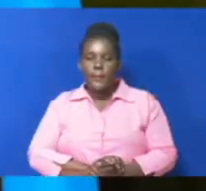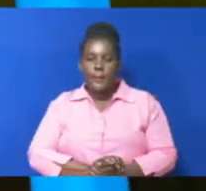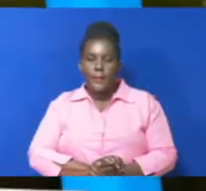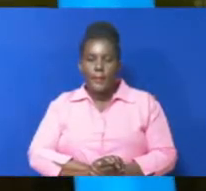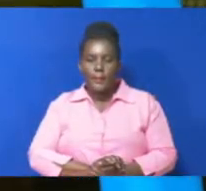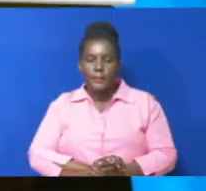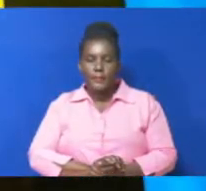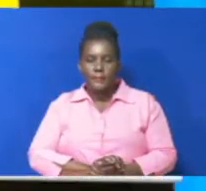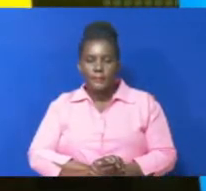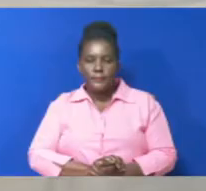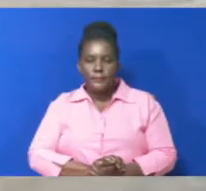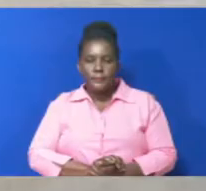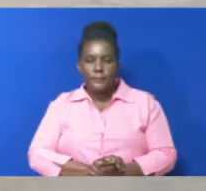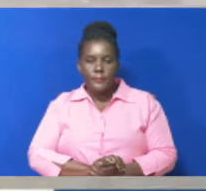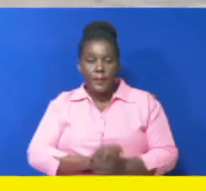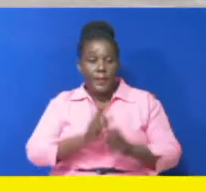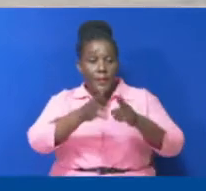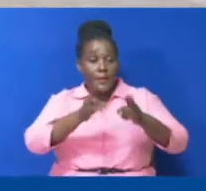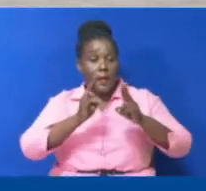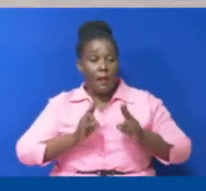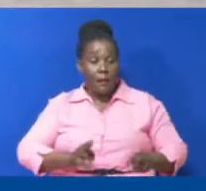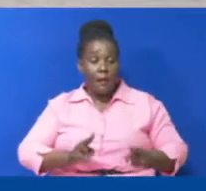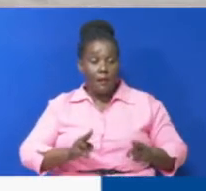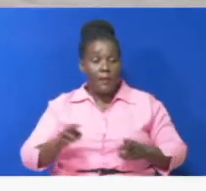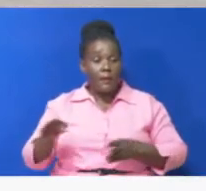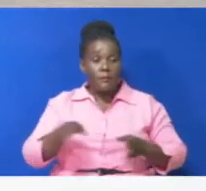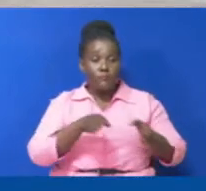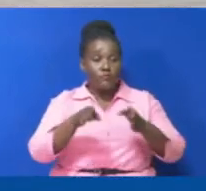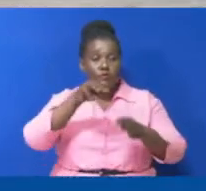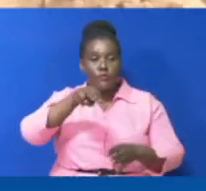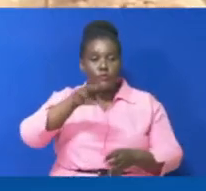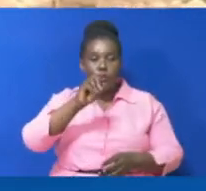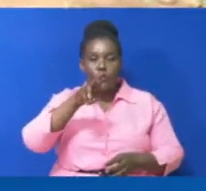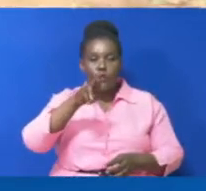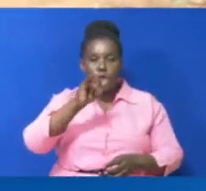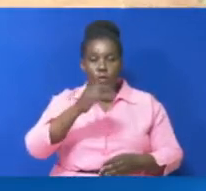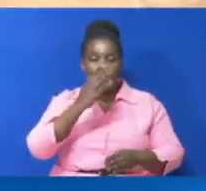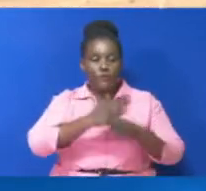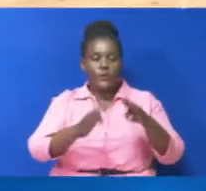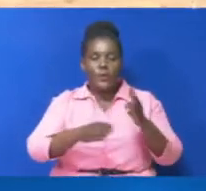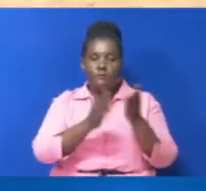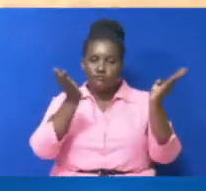Na ujenzi daraja Mtomori wa kamilika.